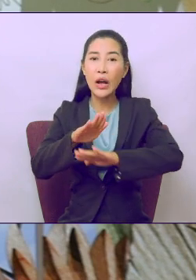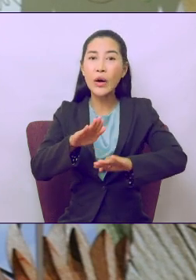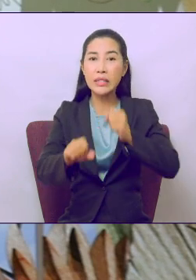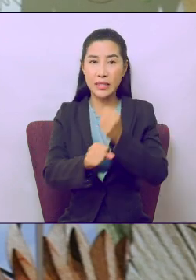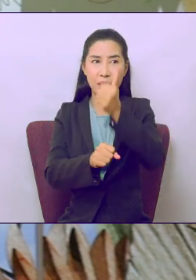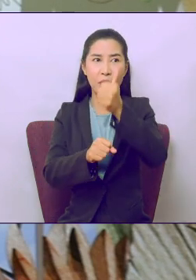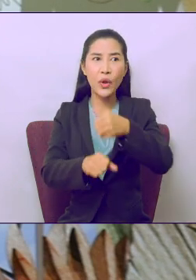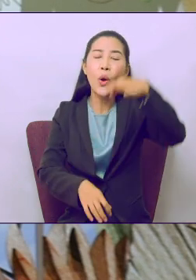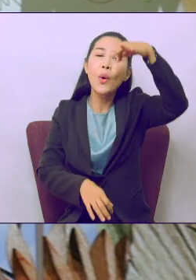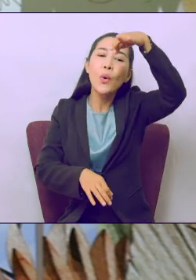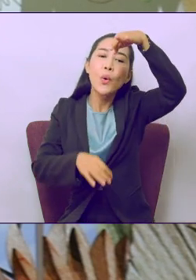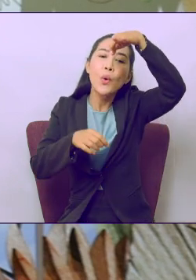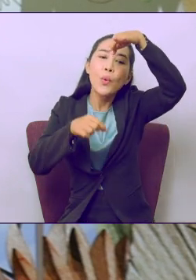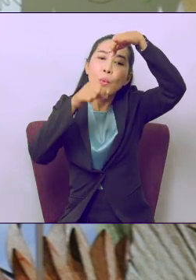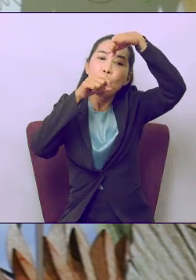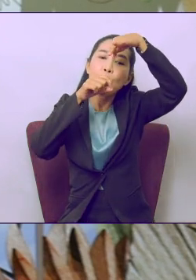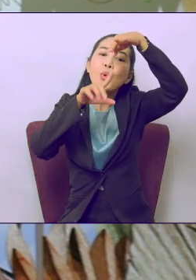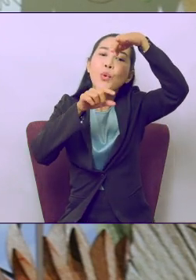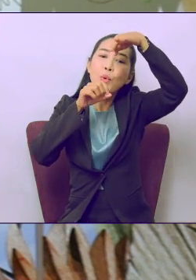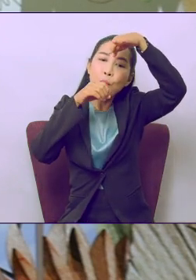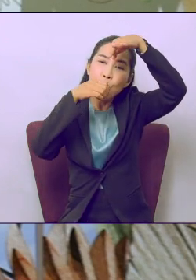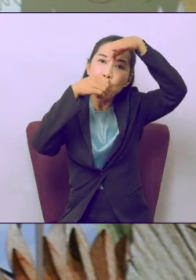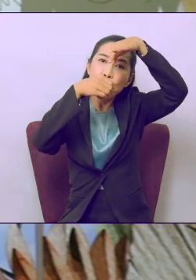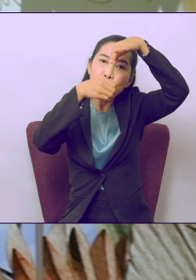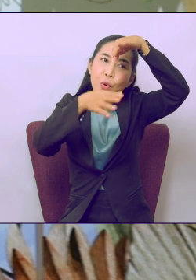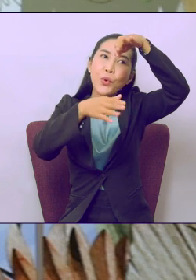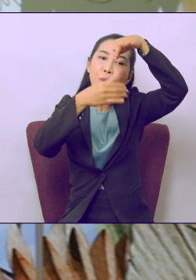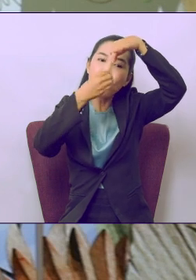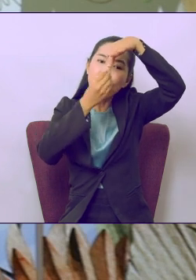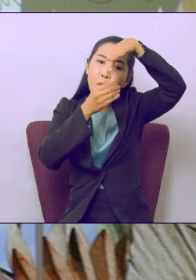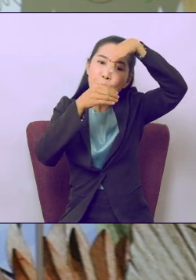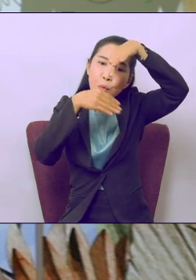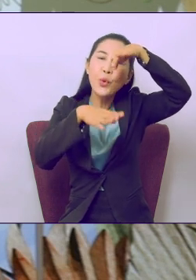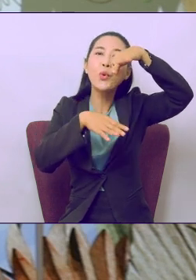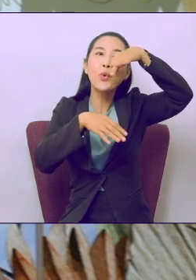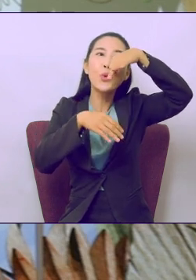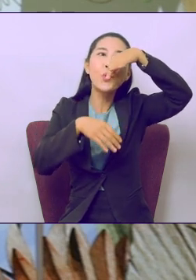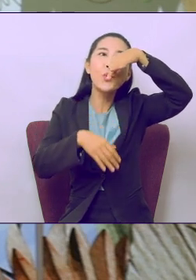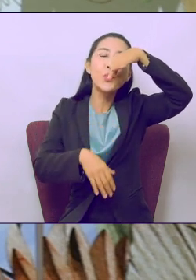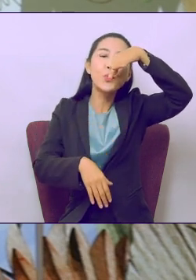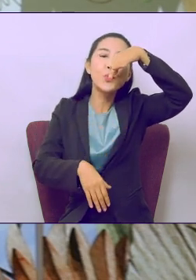ครับก็ใช้การเป่าแค่นี้เองนะครับนะครับ